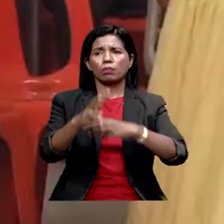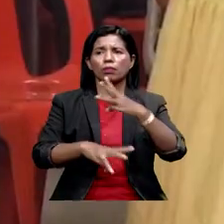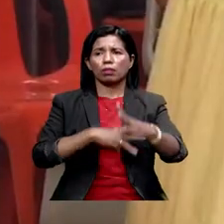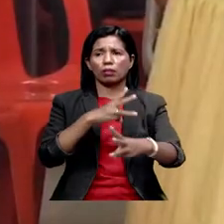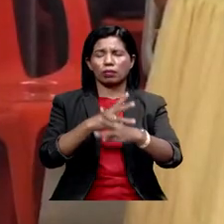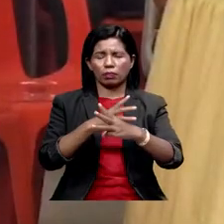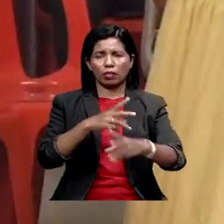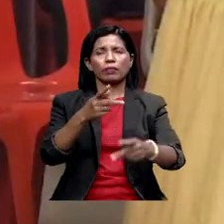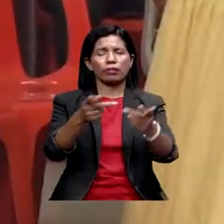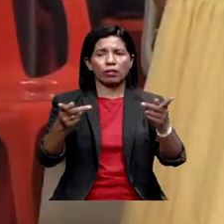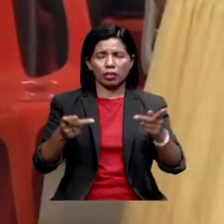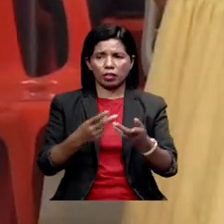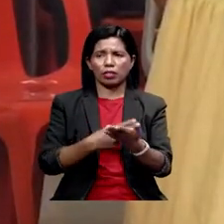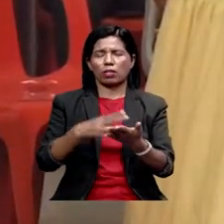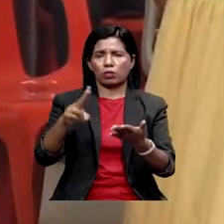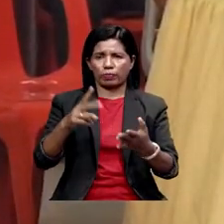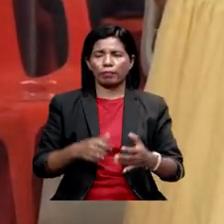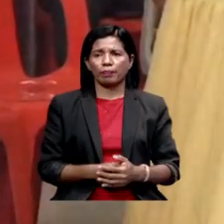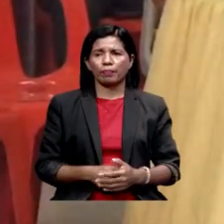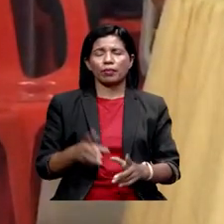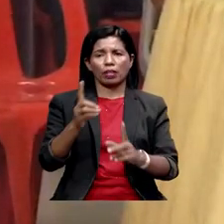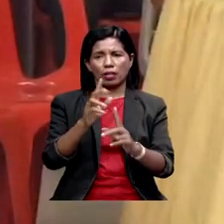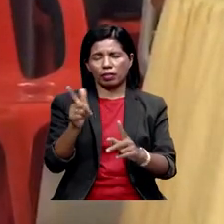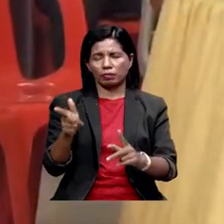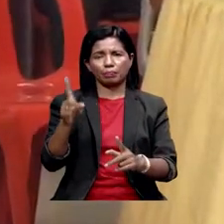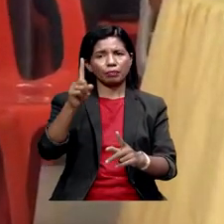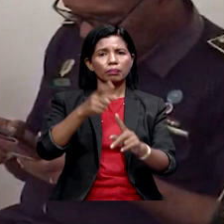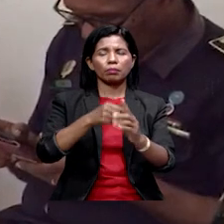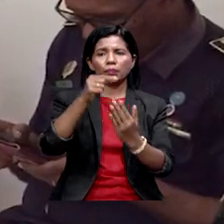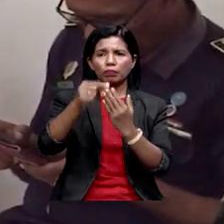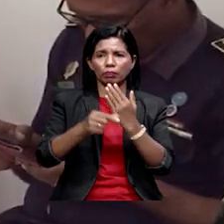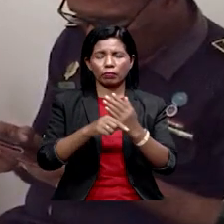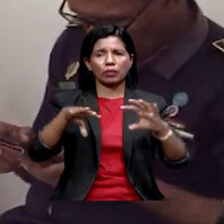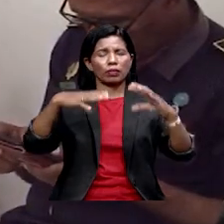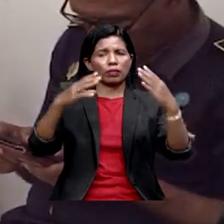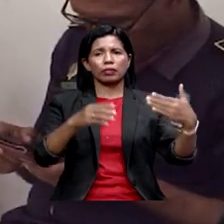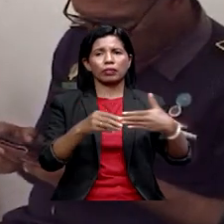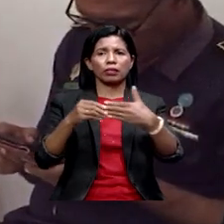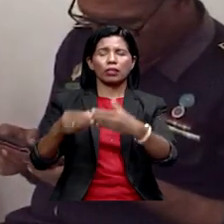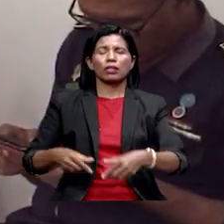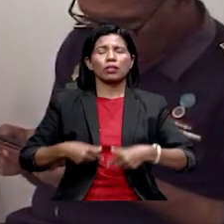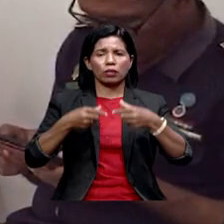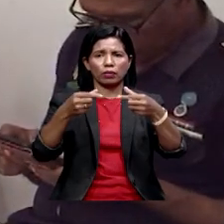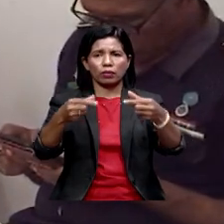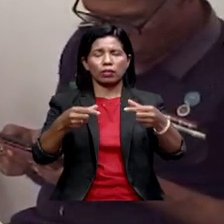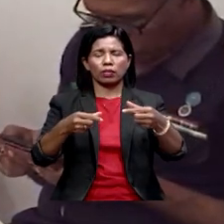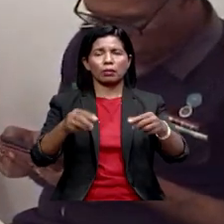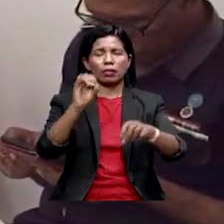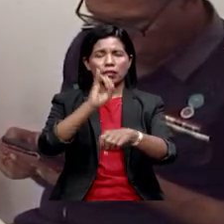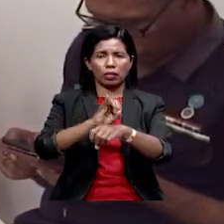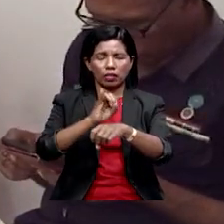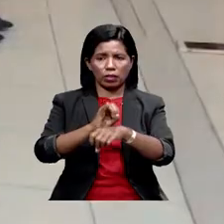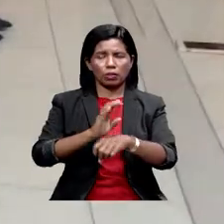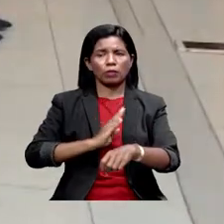terra santa dune. Iha lorong tolu resingi da fulan Agosto tina ne parte komisang organizadora sefo orientasaun ba kada parokia husi